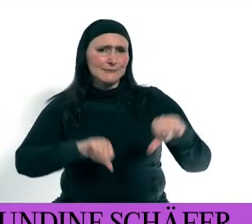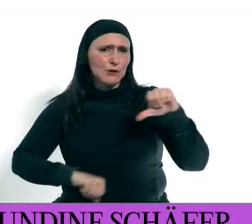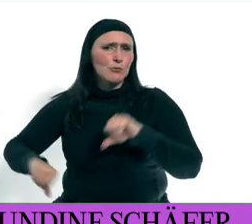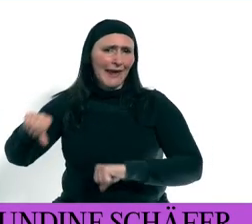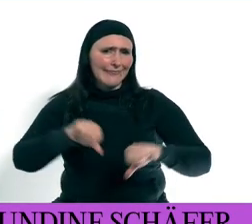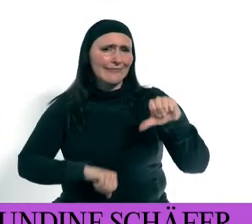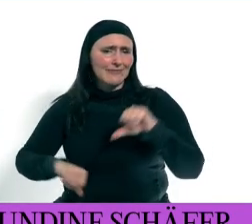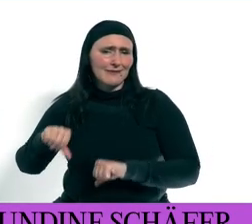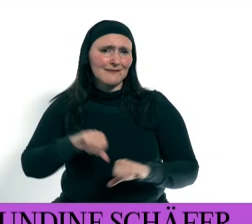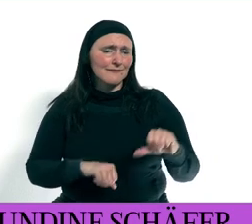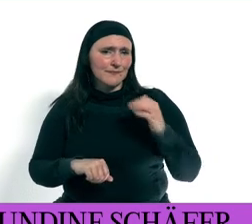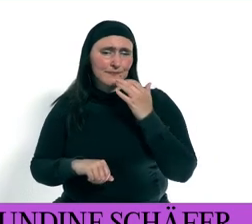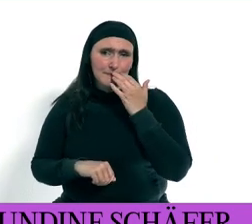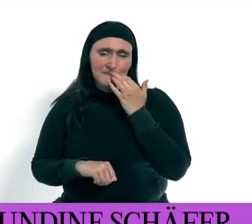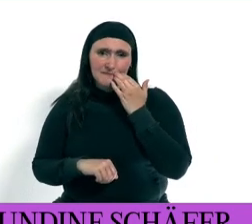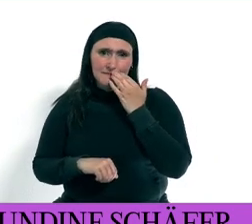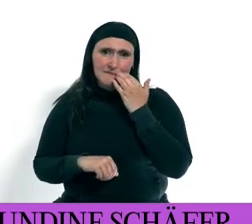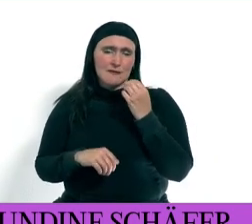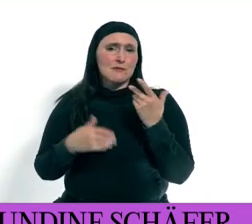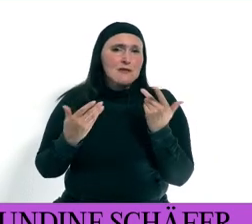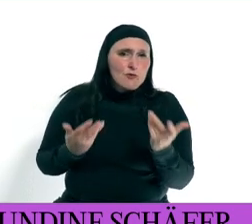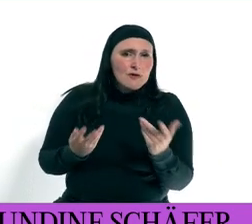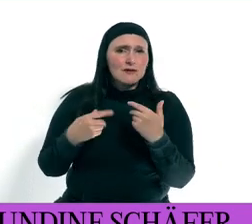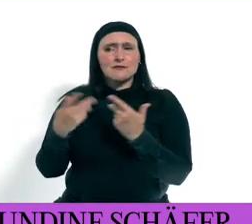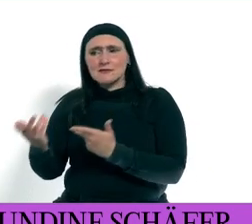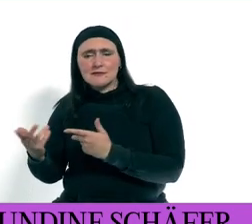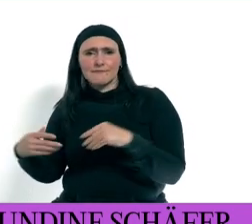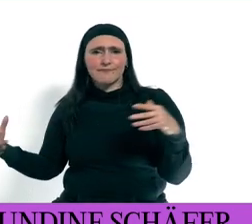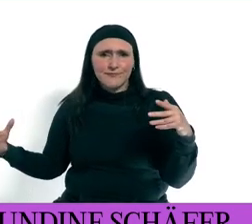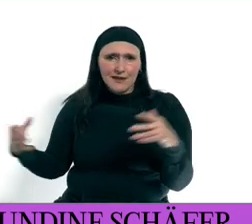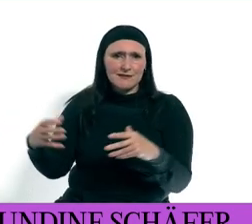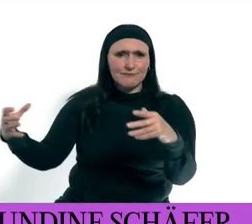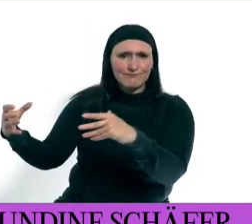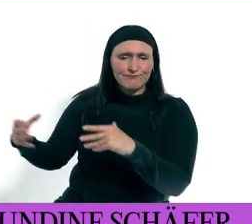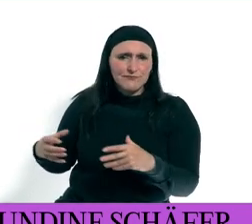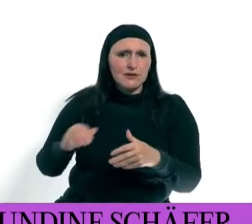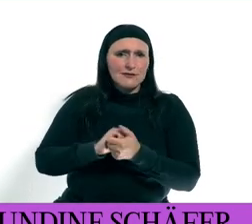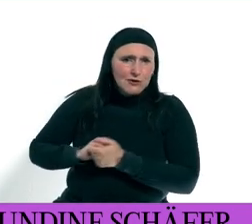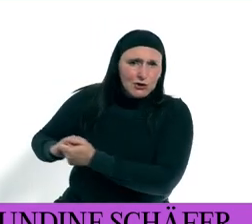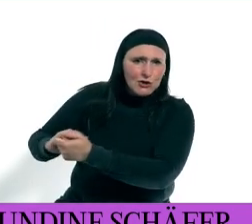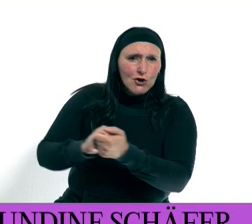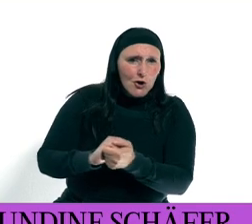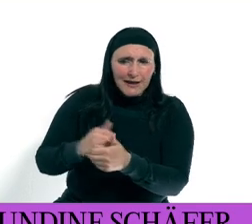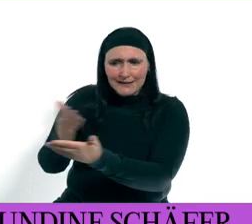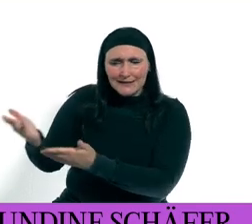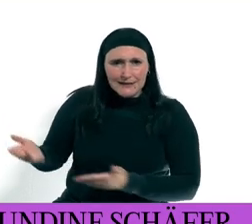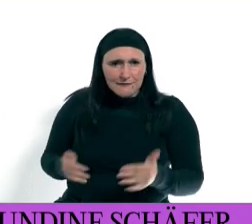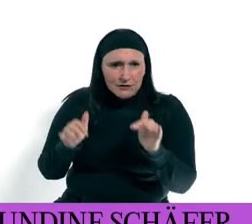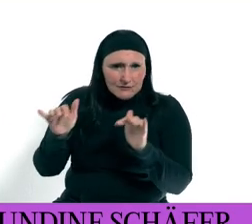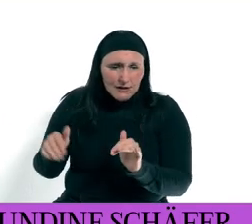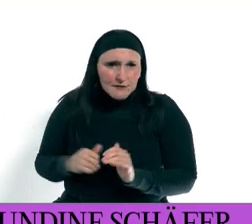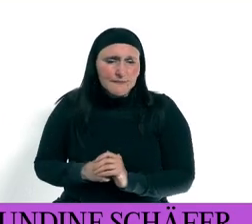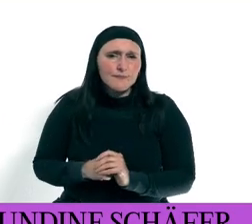Und es ist ein wichtiges Experiment. Denn die Kollektive, die hier involviert